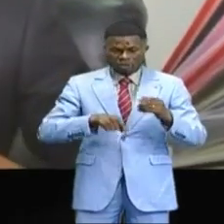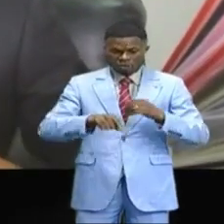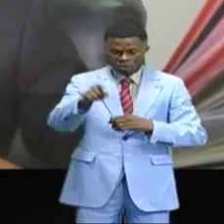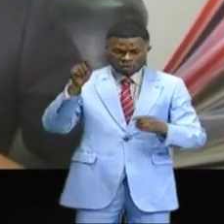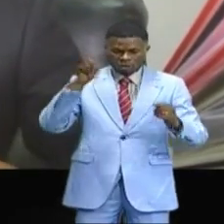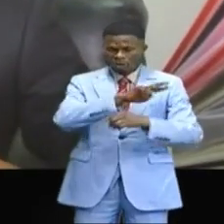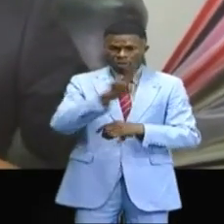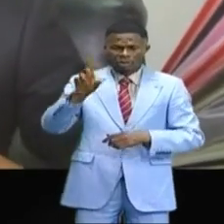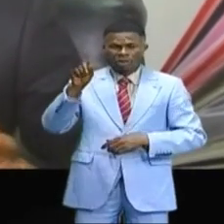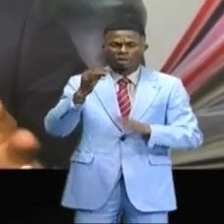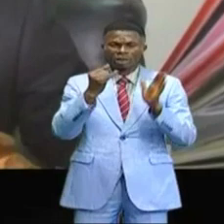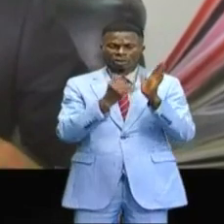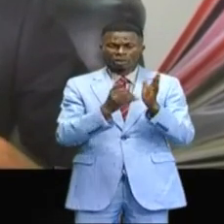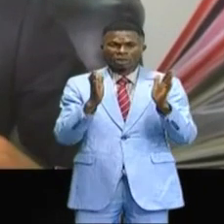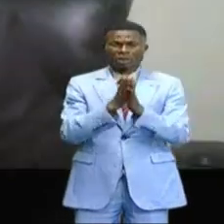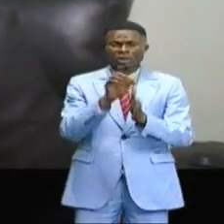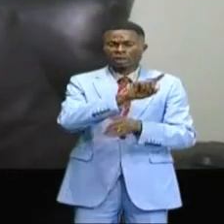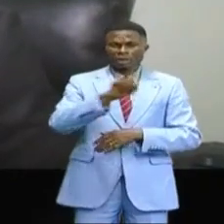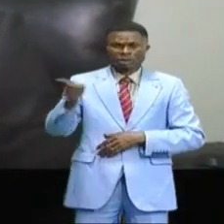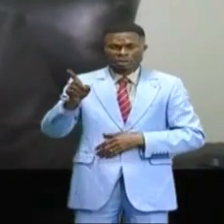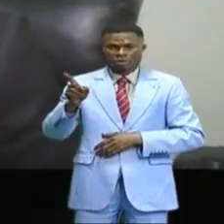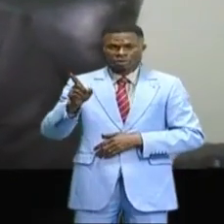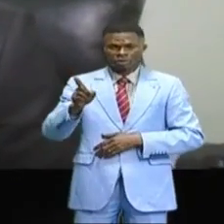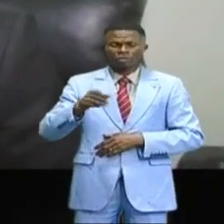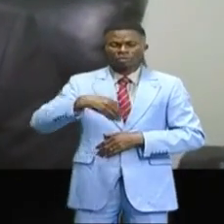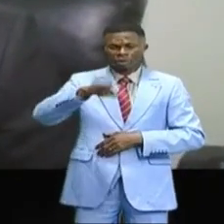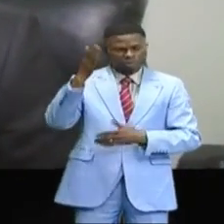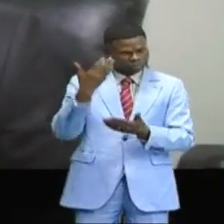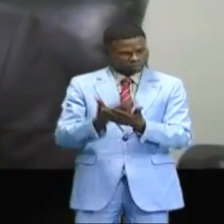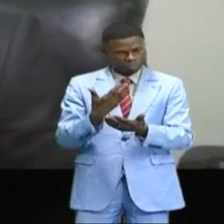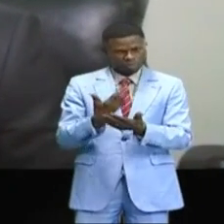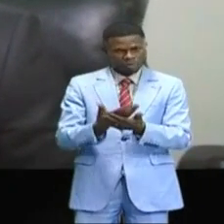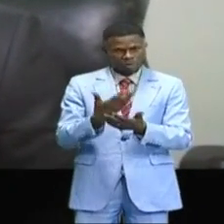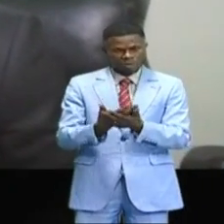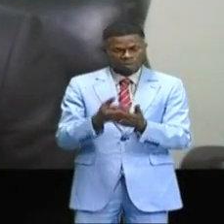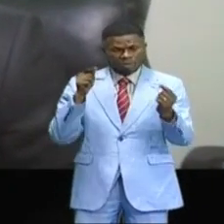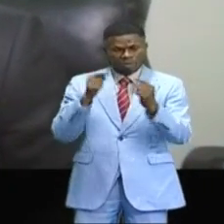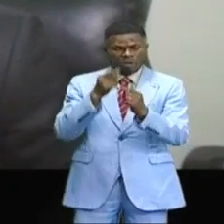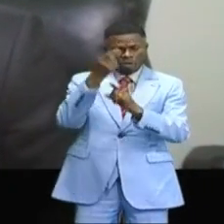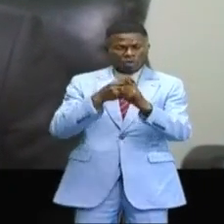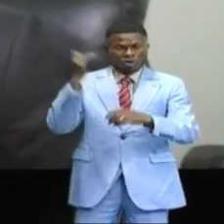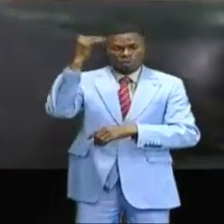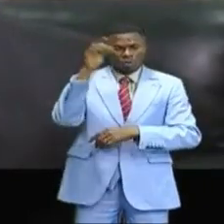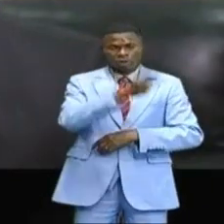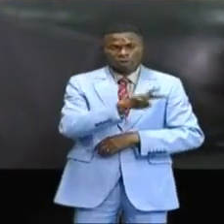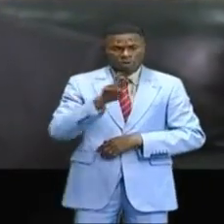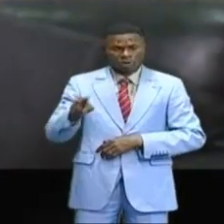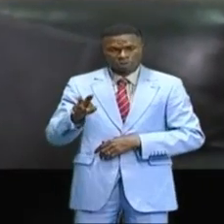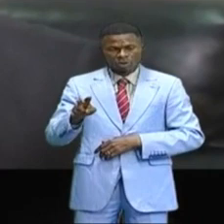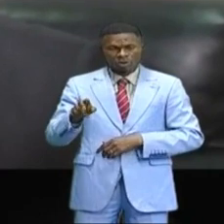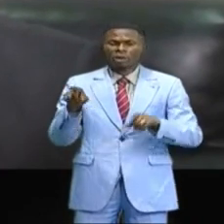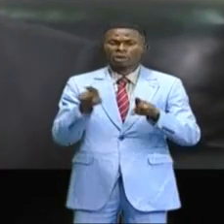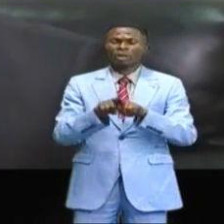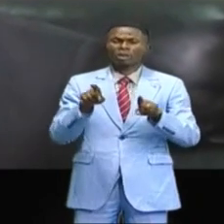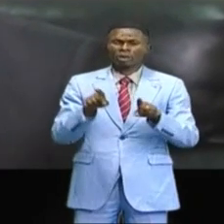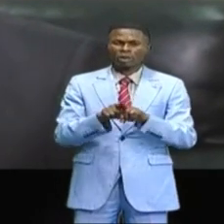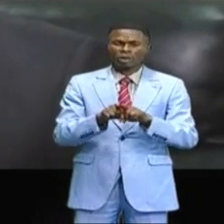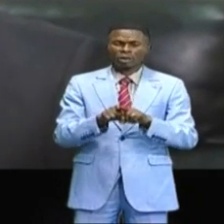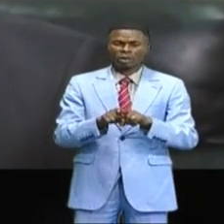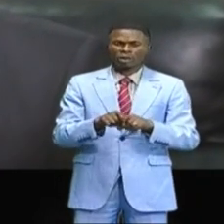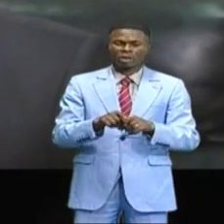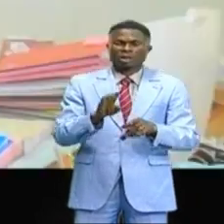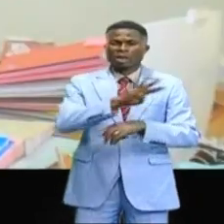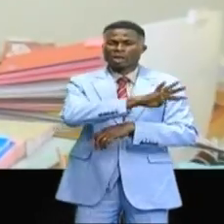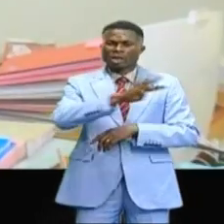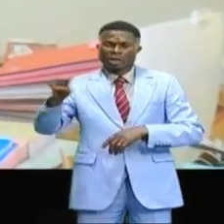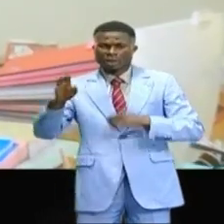2026, dont 10 000 prévus pour un départ urgent d'ici décembre 2022 à concurrence de 4 000 agents